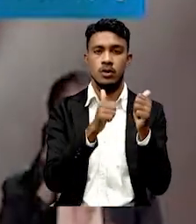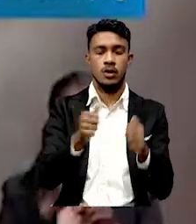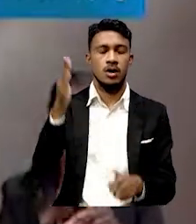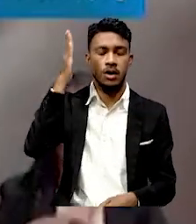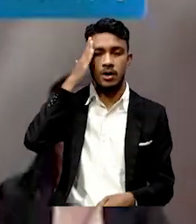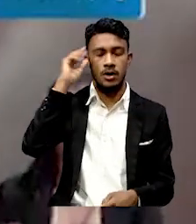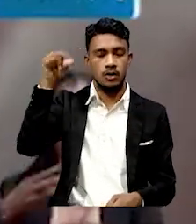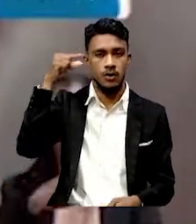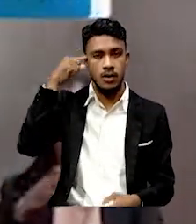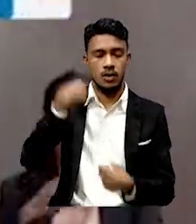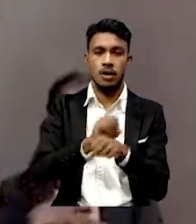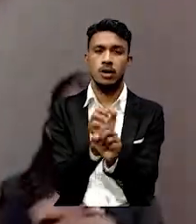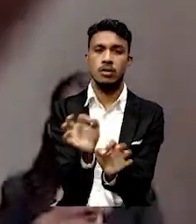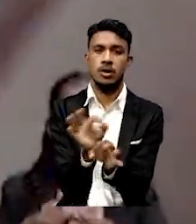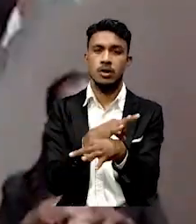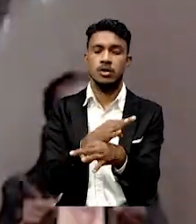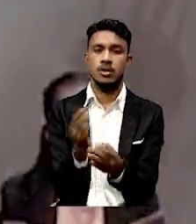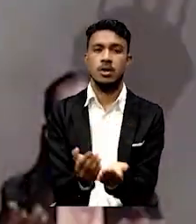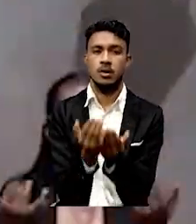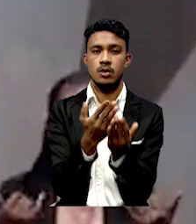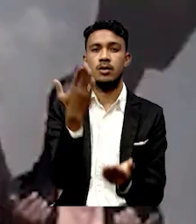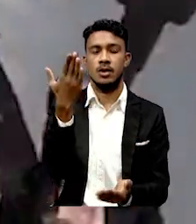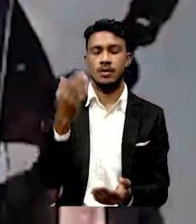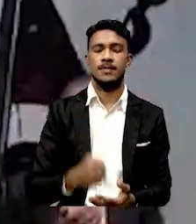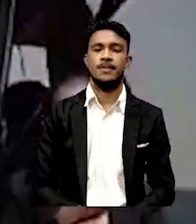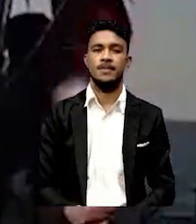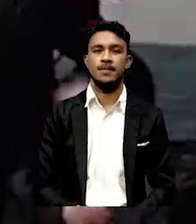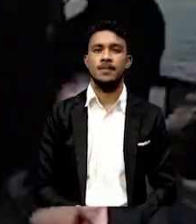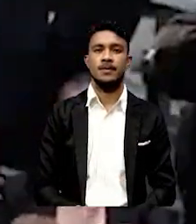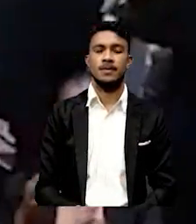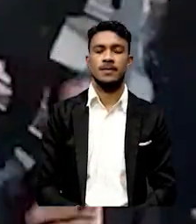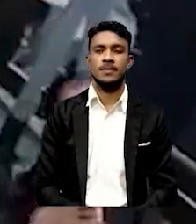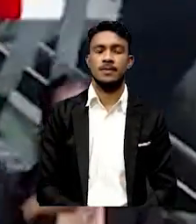governo halo manutensao ba ro ane. Agostinho da Costa, Ziemen.